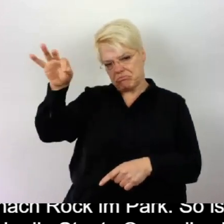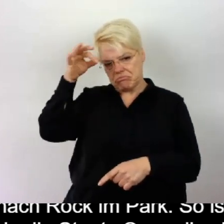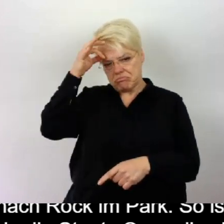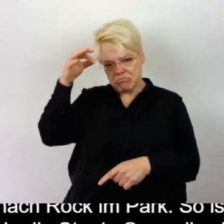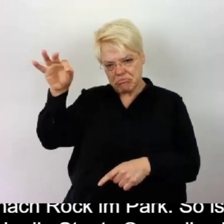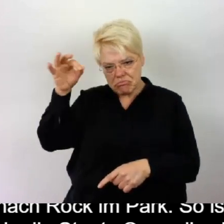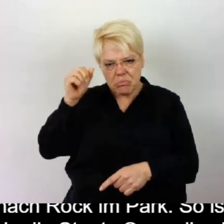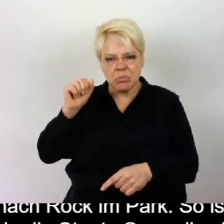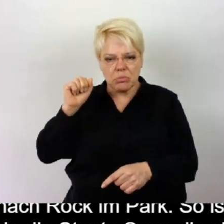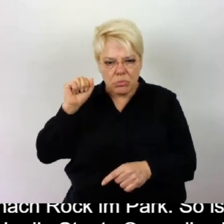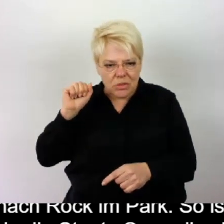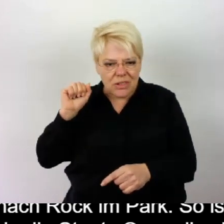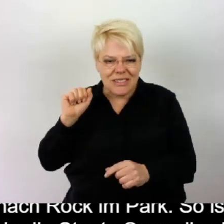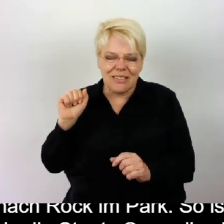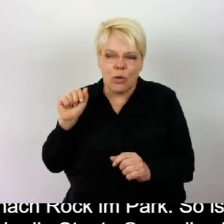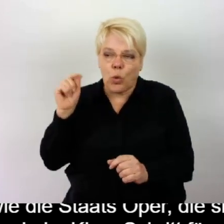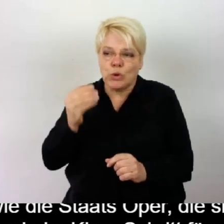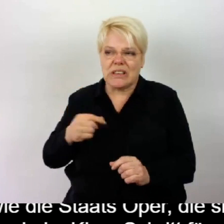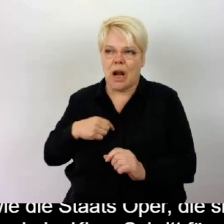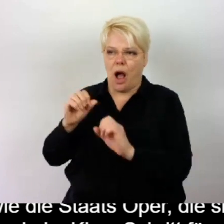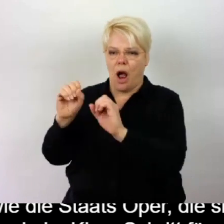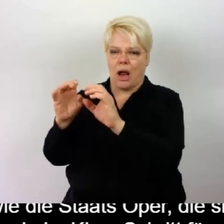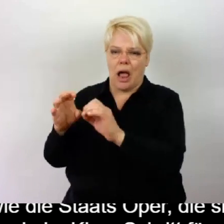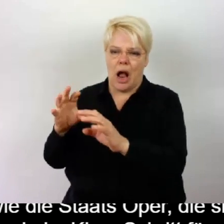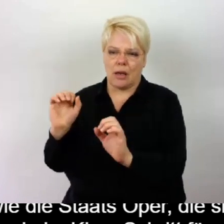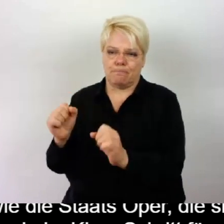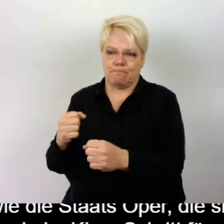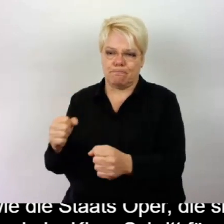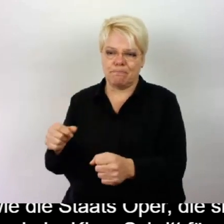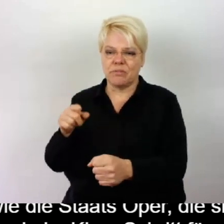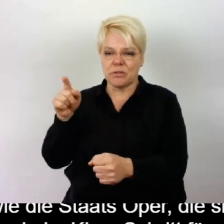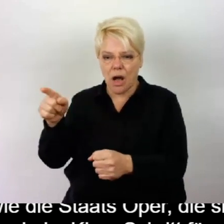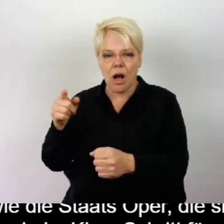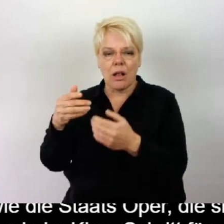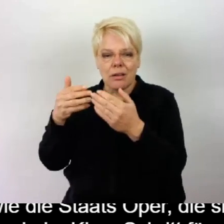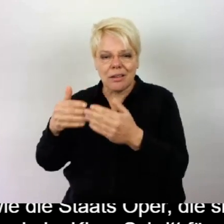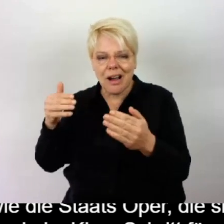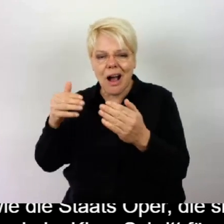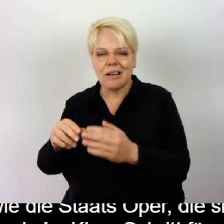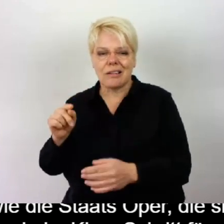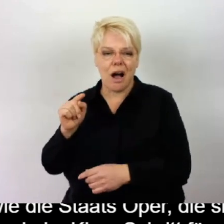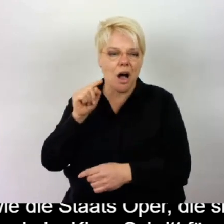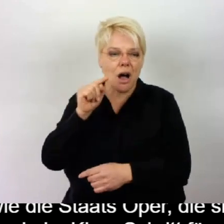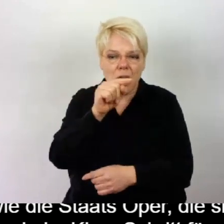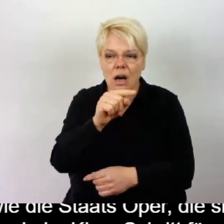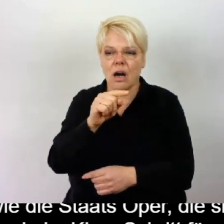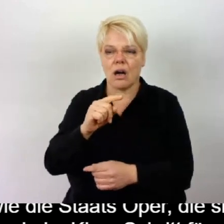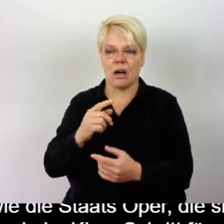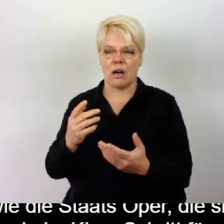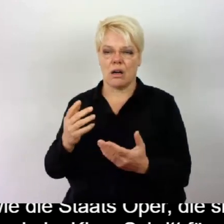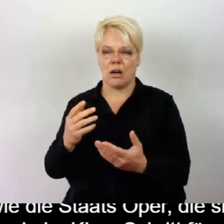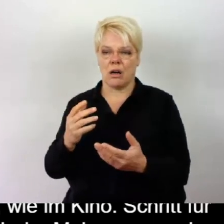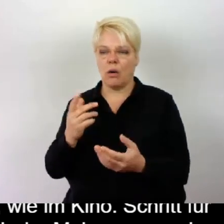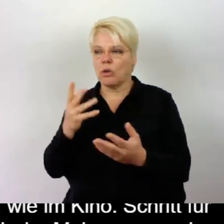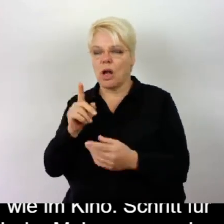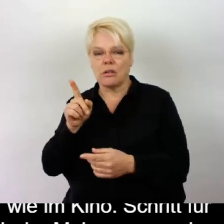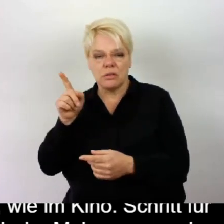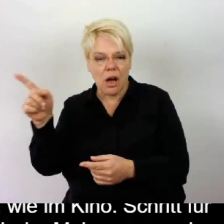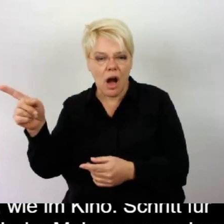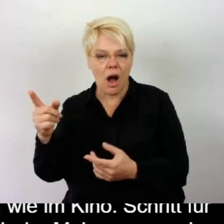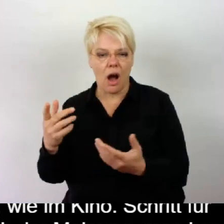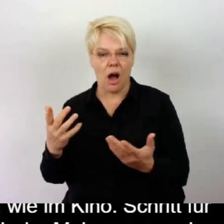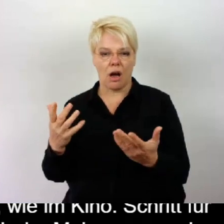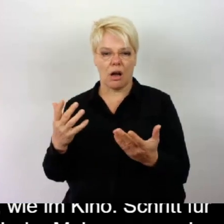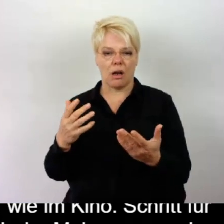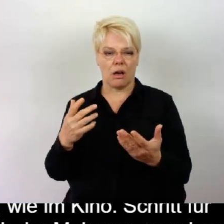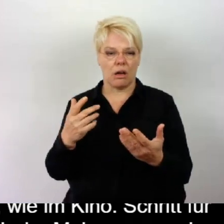gut organisieren lassen. Und deswegen schrittweise. Und wir werden das jetzt mal alles anschauen, überlegen und dann auch jeweils reden, wie man es